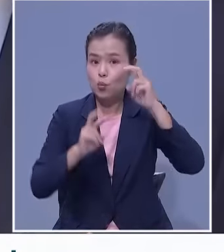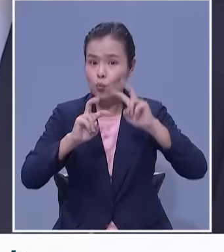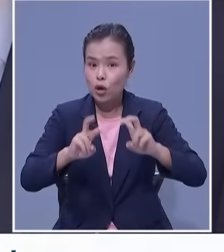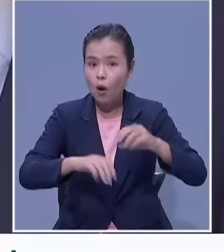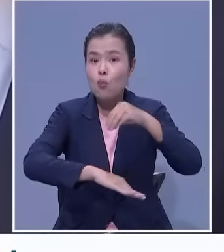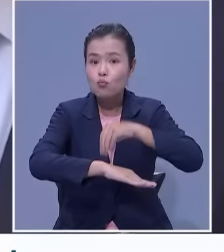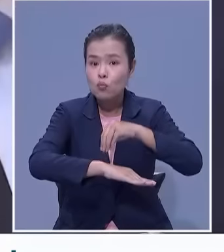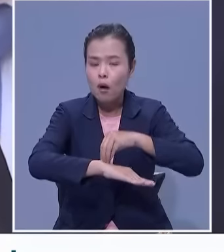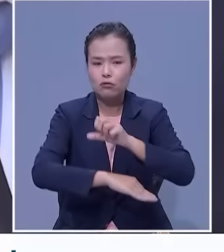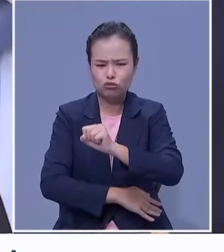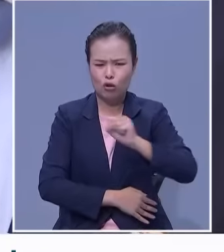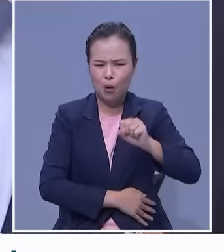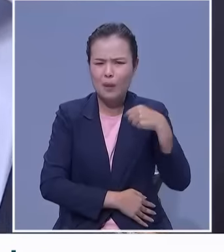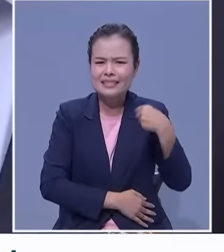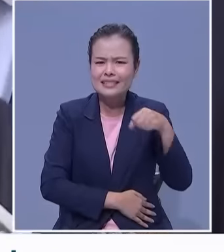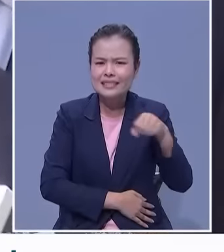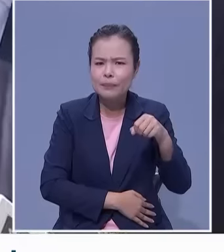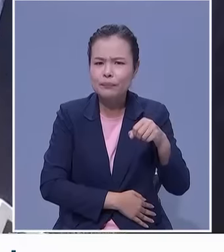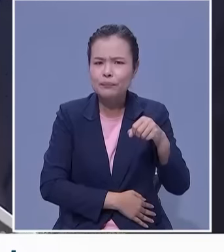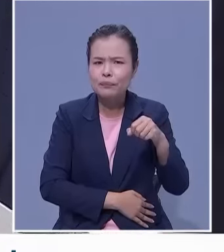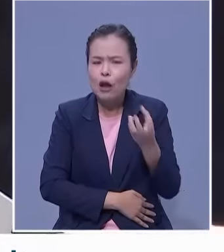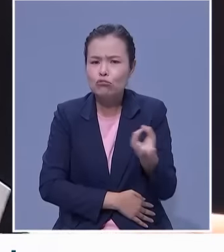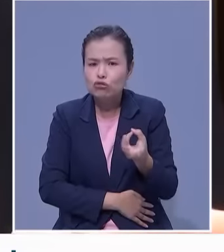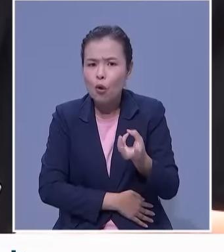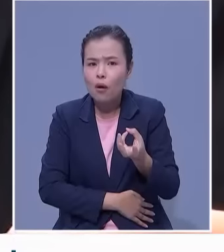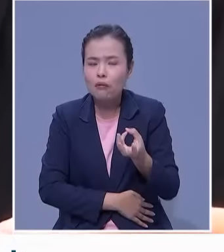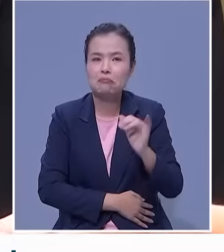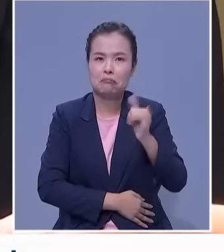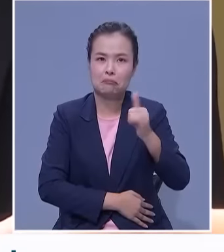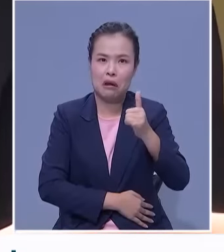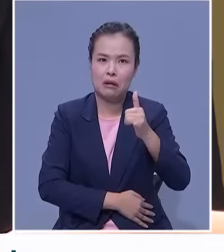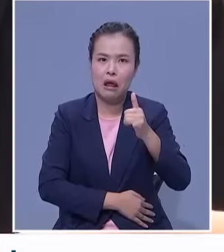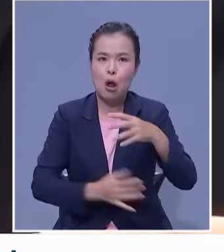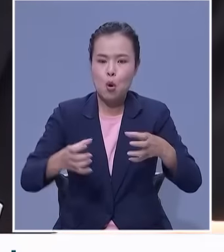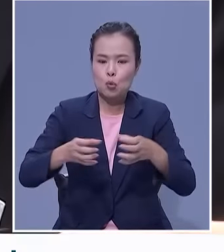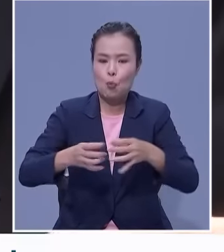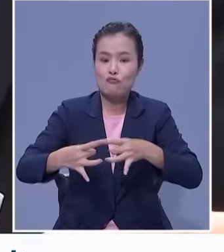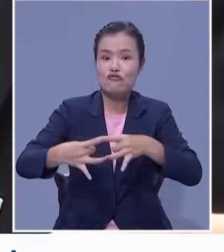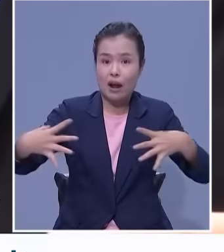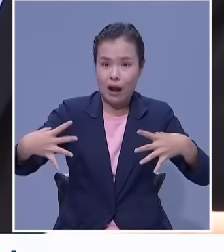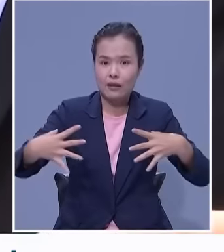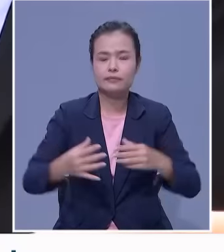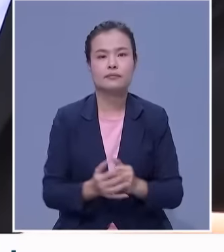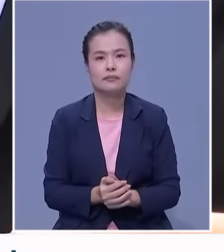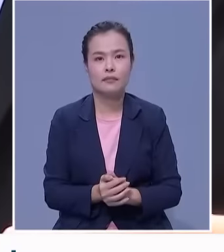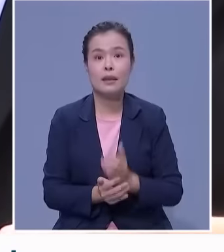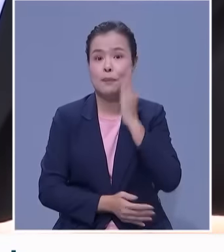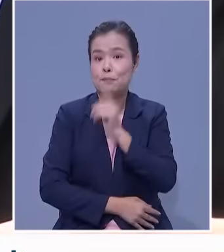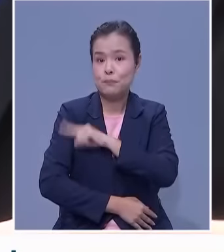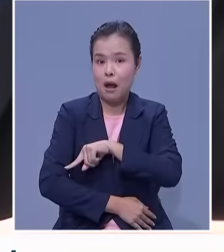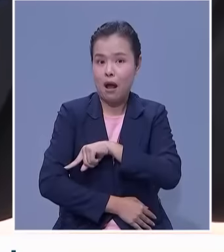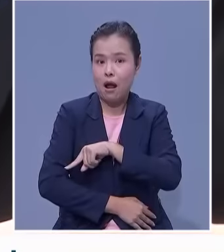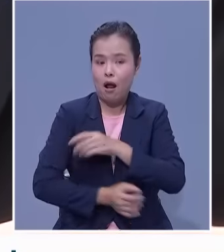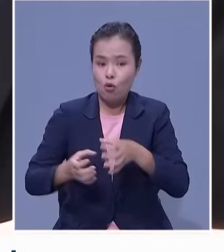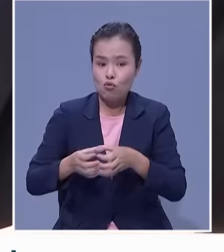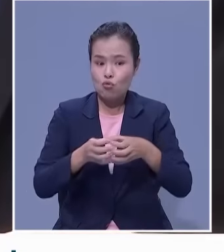ลุงป้อมที่มีสสเพียงแค่ 10เสียงนอยนั้นอาจหลุดกลายเป็นฝ่ายค้าสุดท้ายกลุ่มของผู้กองธนัจะออกหรือ